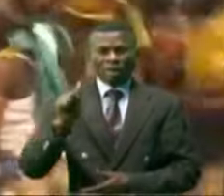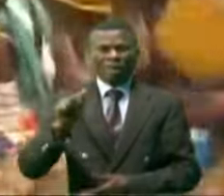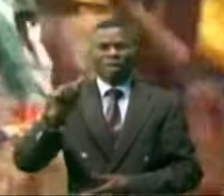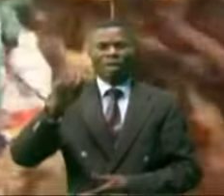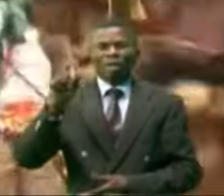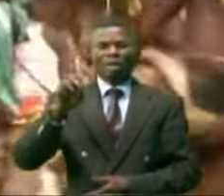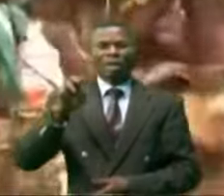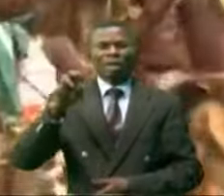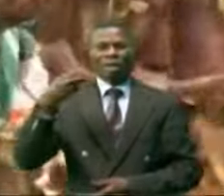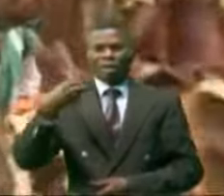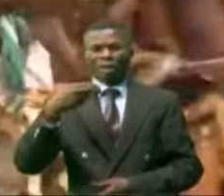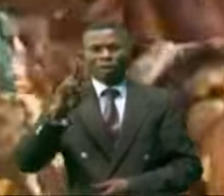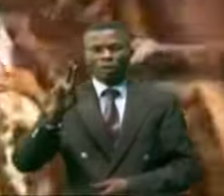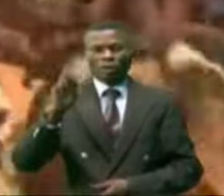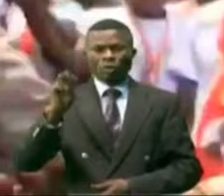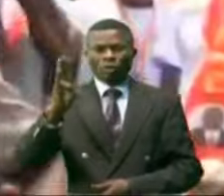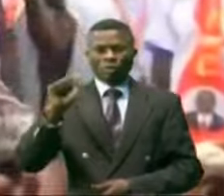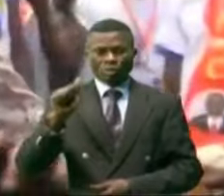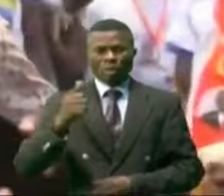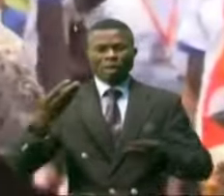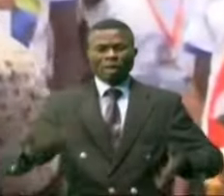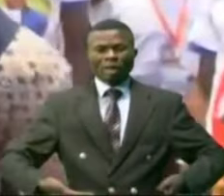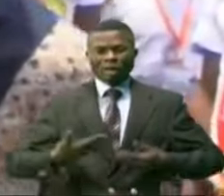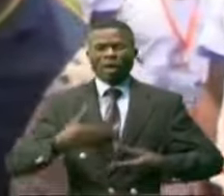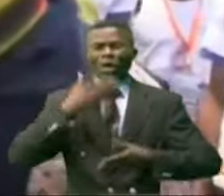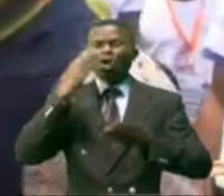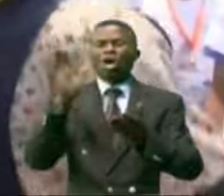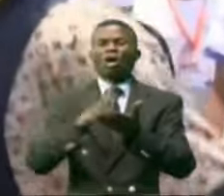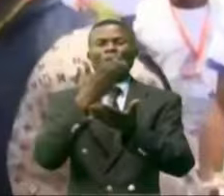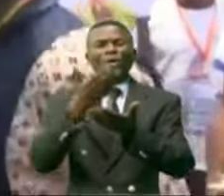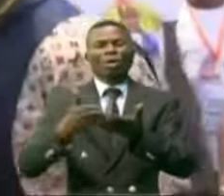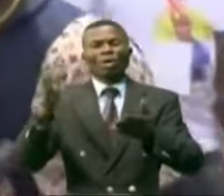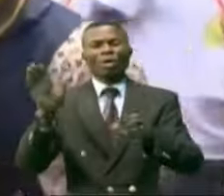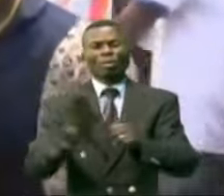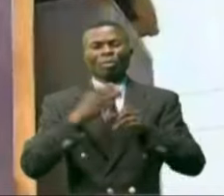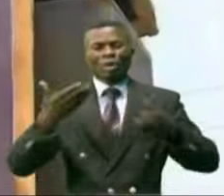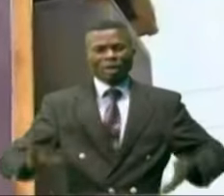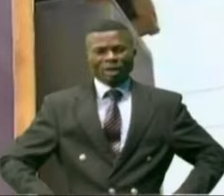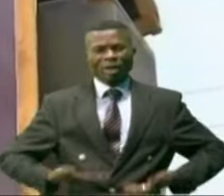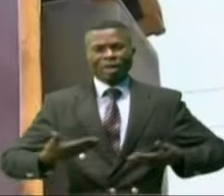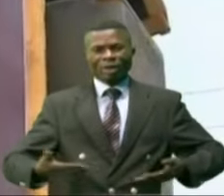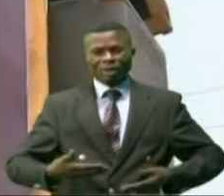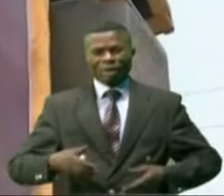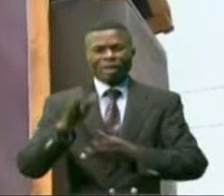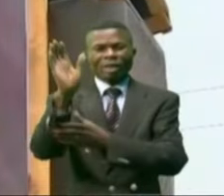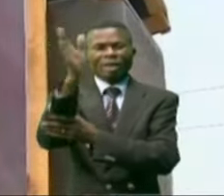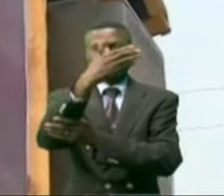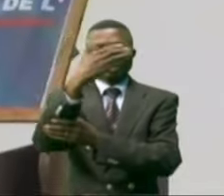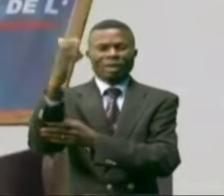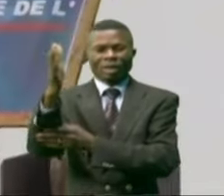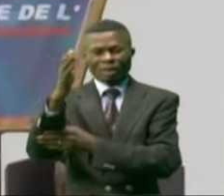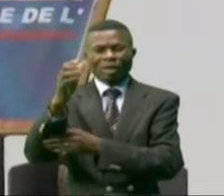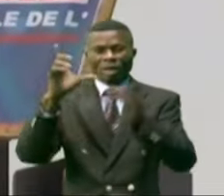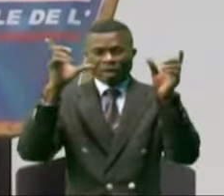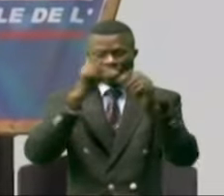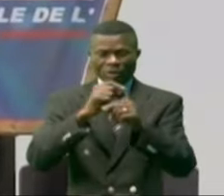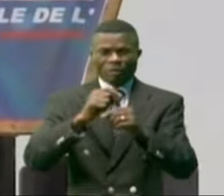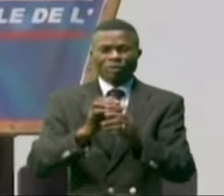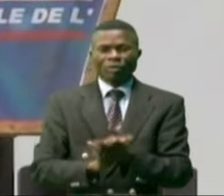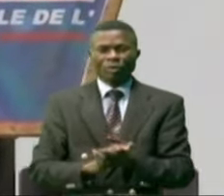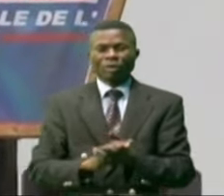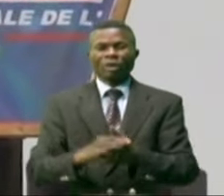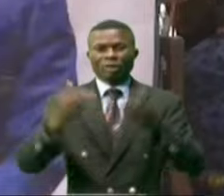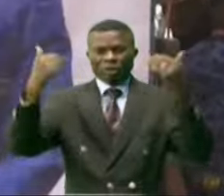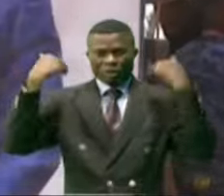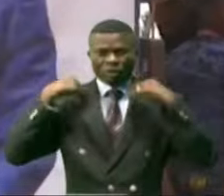sont venus nombreux, scandant des cris de joie, entonnant des chansons de joie avec des photos frappées d'effigie du gouverneur de province et de l'autorité